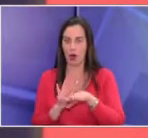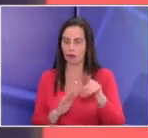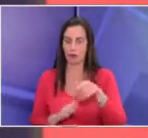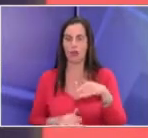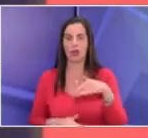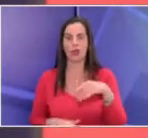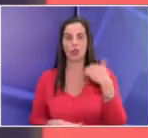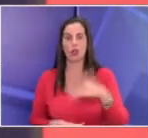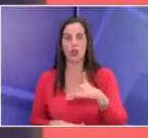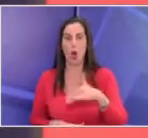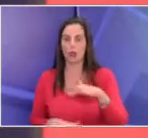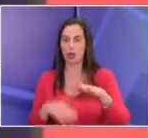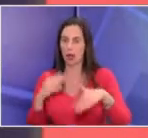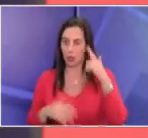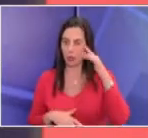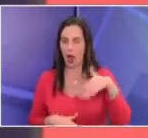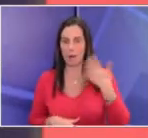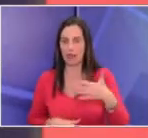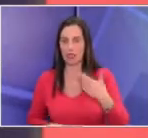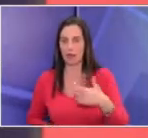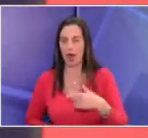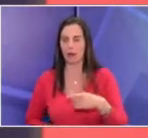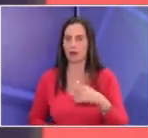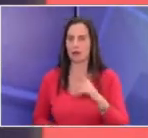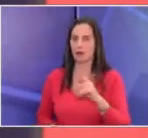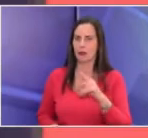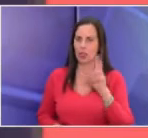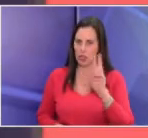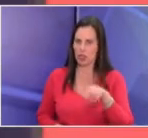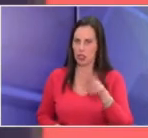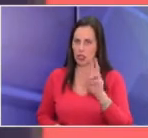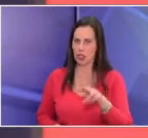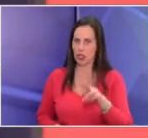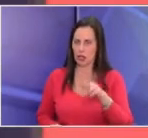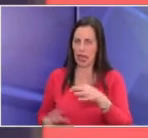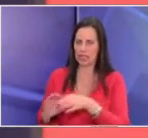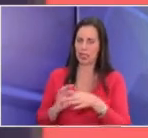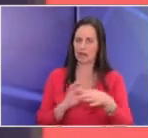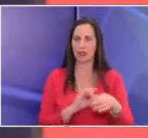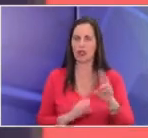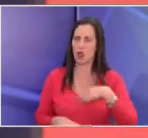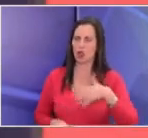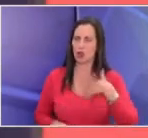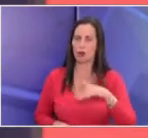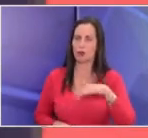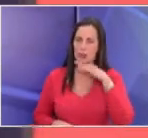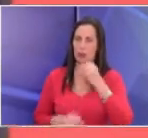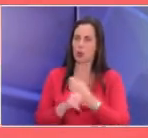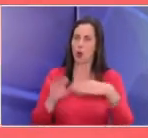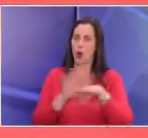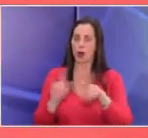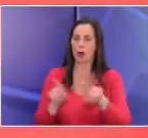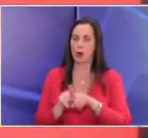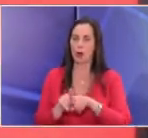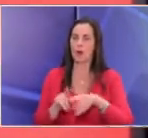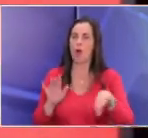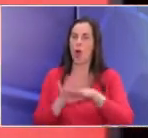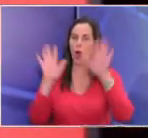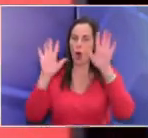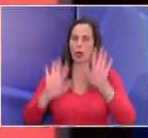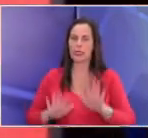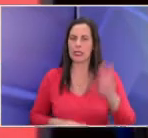להיות. לא על מה הם יהיו. מהבוקר שמענו, לא אמינות. איך אמר בוגי יעלון?